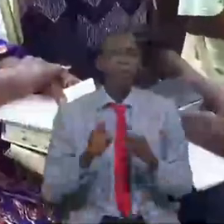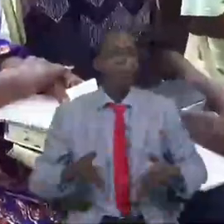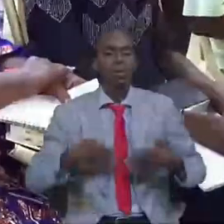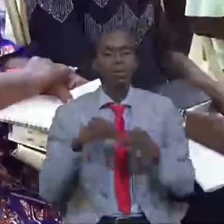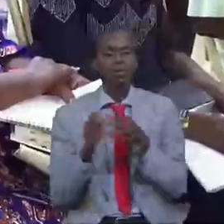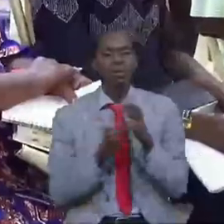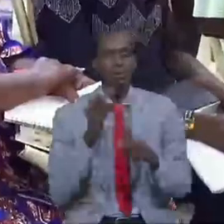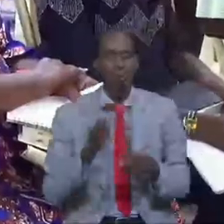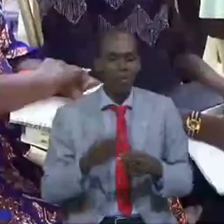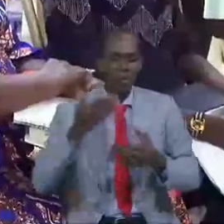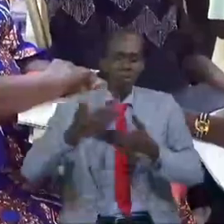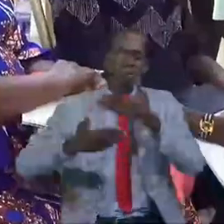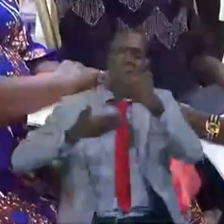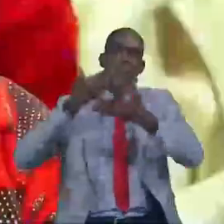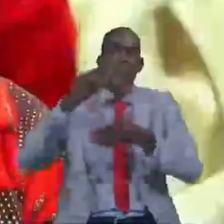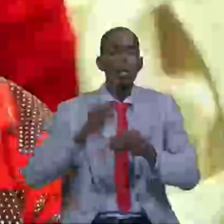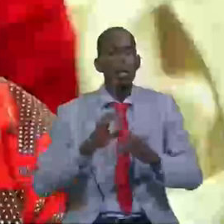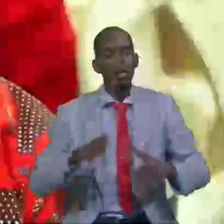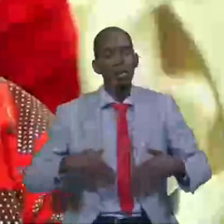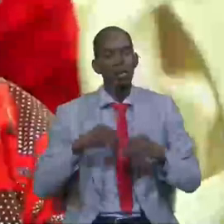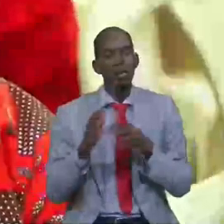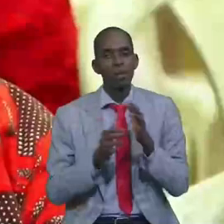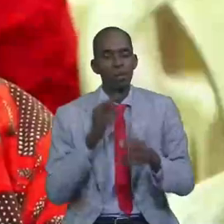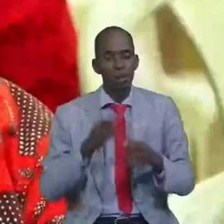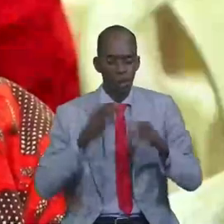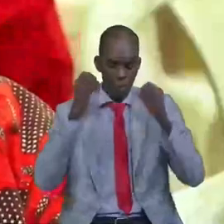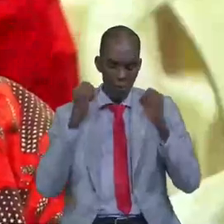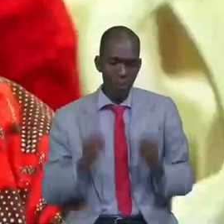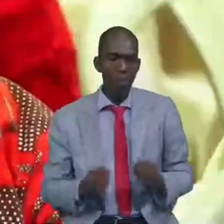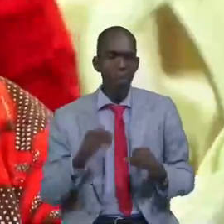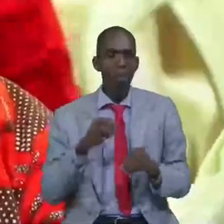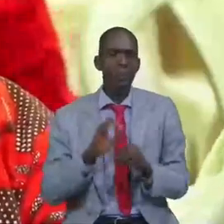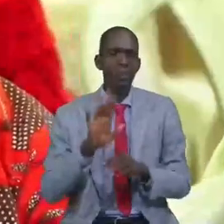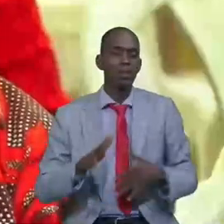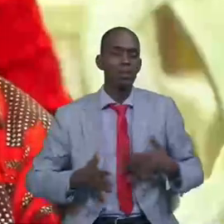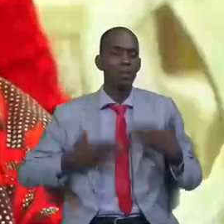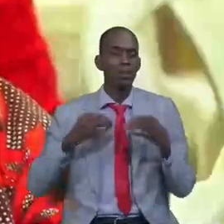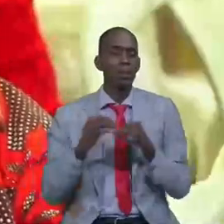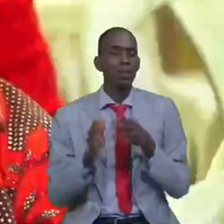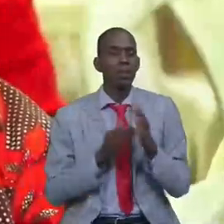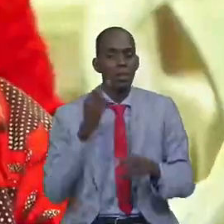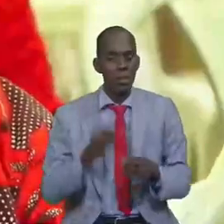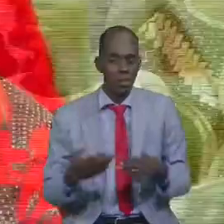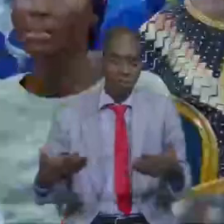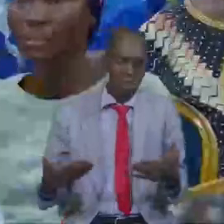Le progrès dans ta vie, la puissance dans ta vie, une nouveauté dans ta vie.